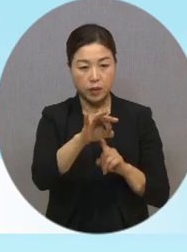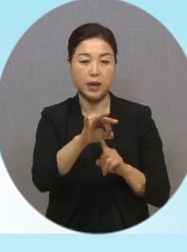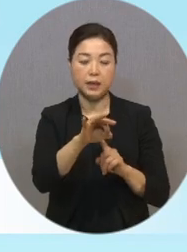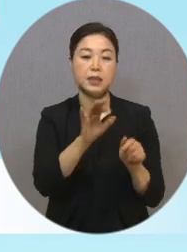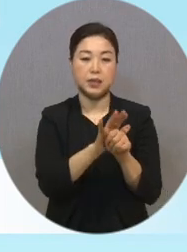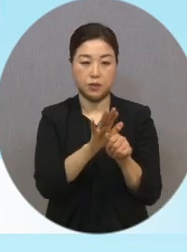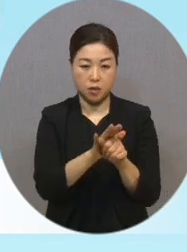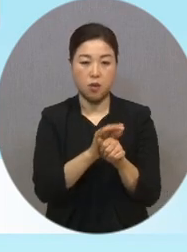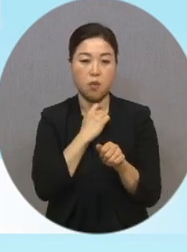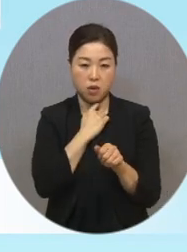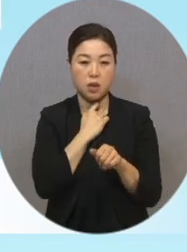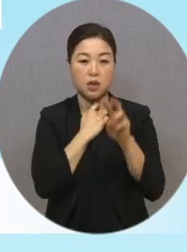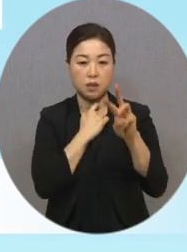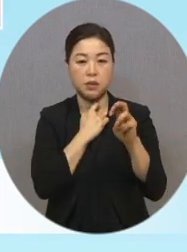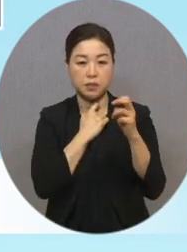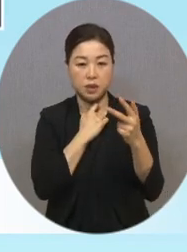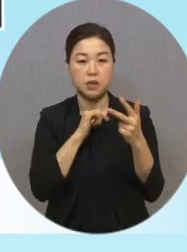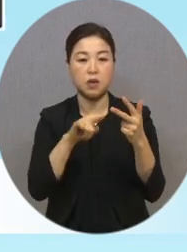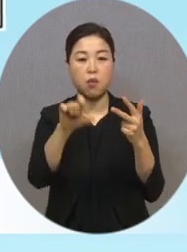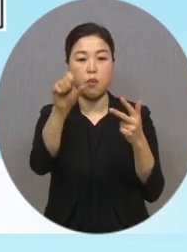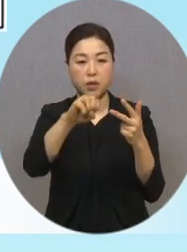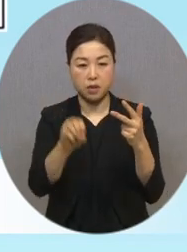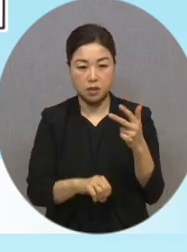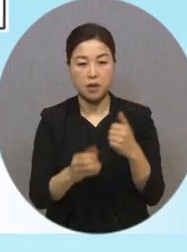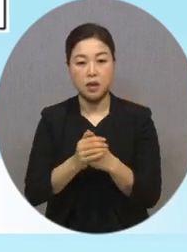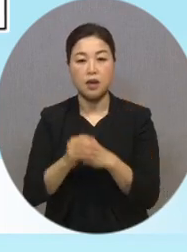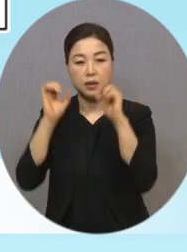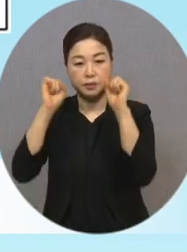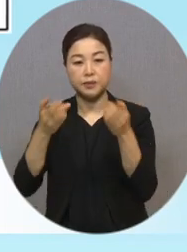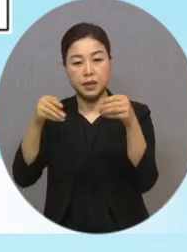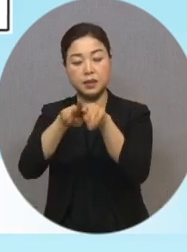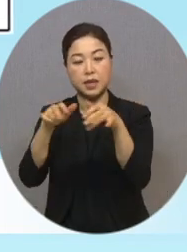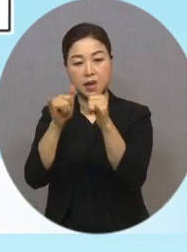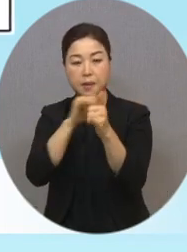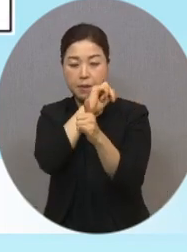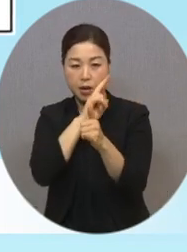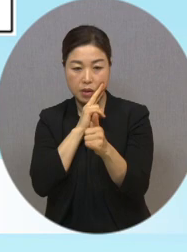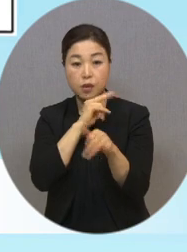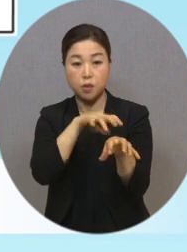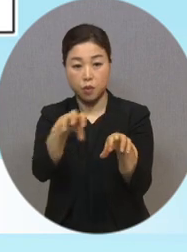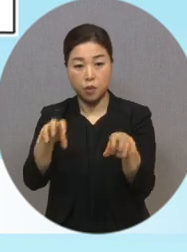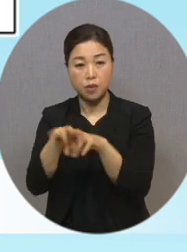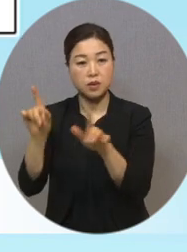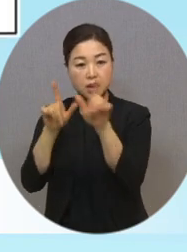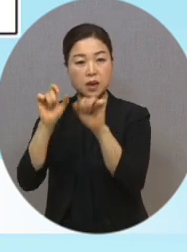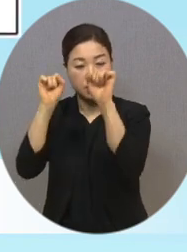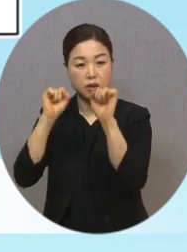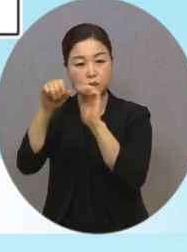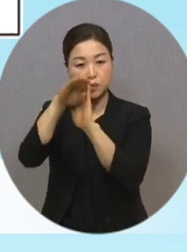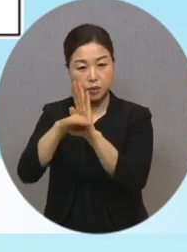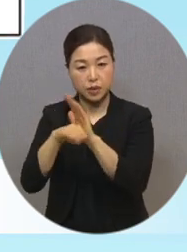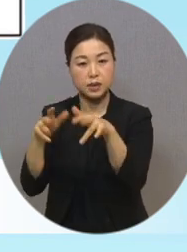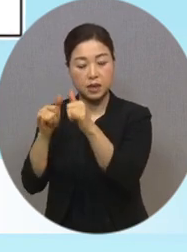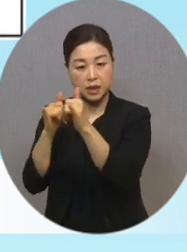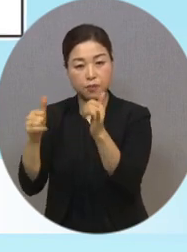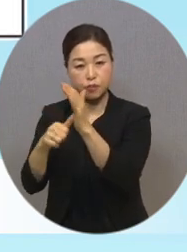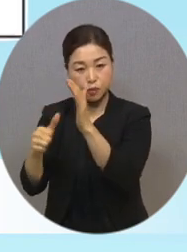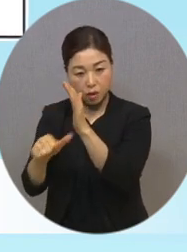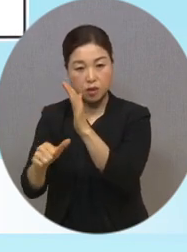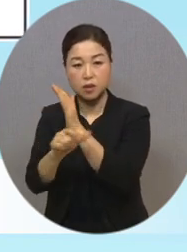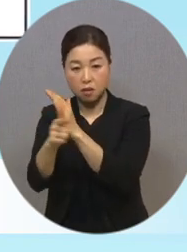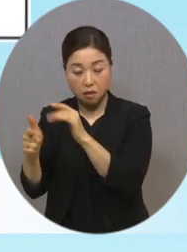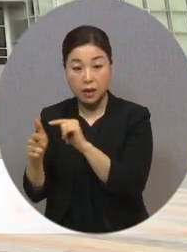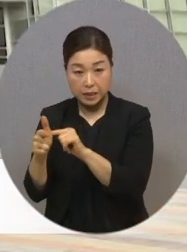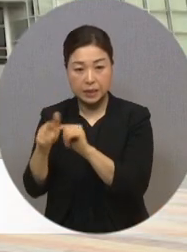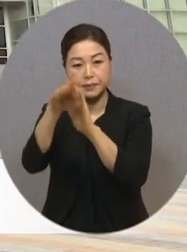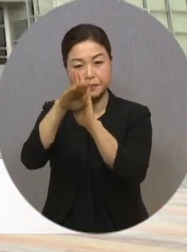37.5% 있고 체육 시설의 장애인 편의 시설 생활체육 프로그램 장애인용 운동 용품과 장비가